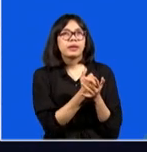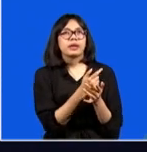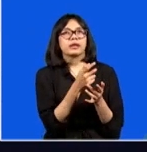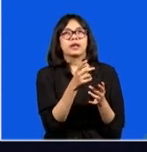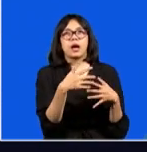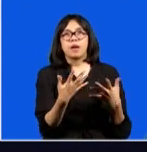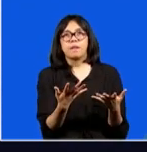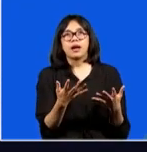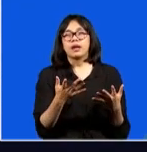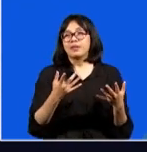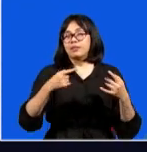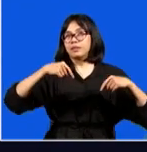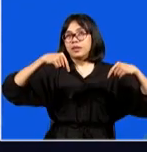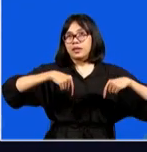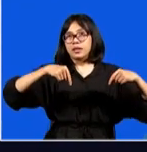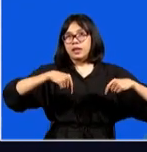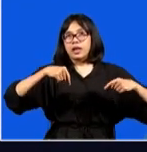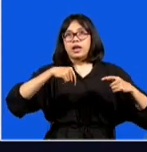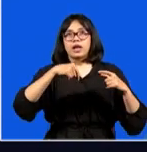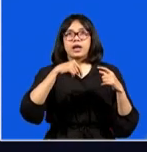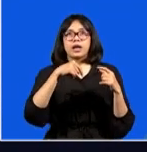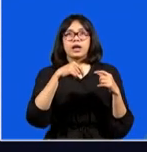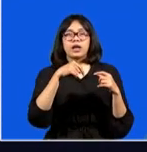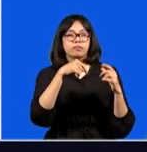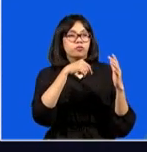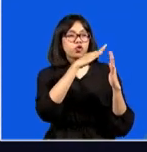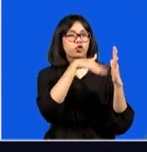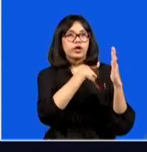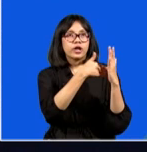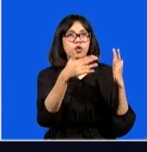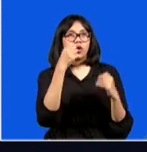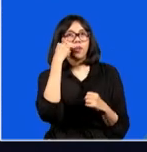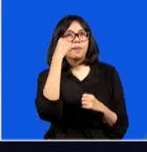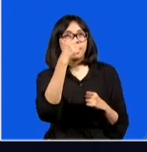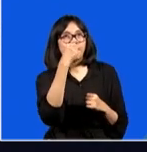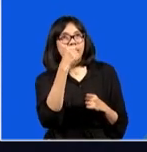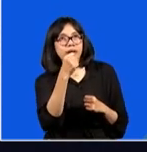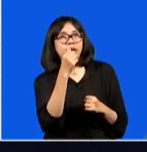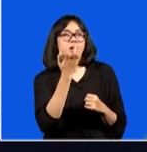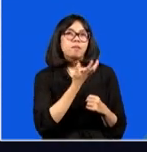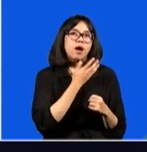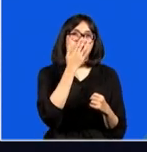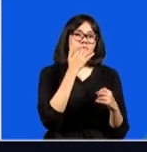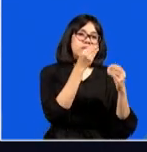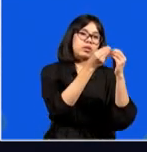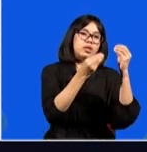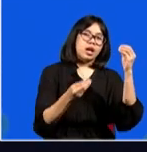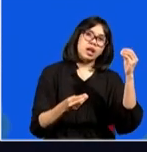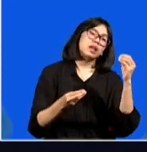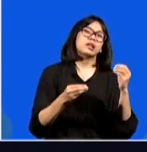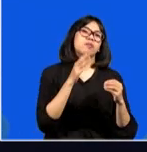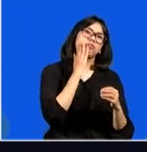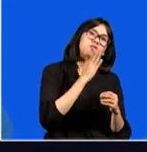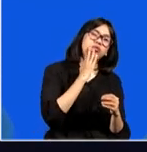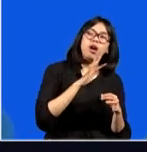sekarang dengan kurikulum Merdeka guru penggerak ada mau generasi muda ataupun senior